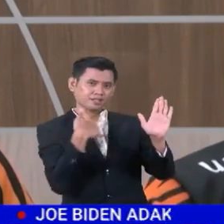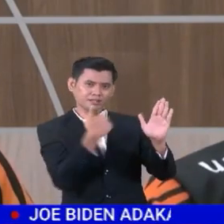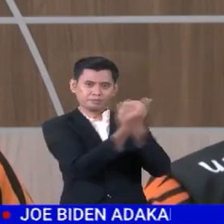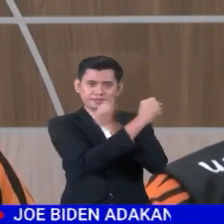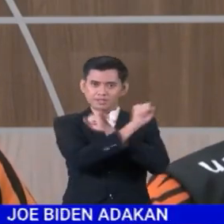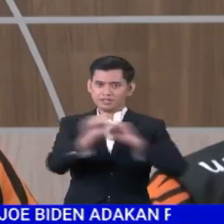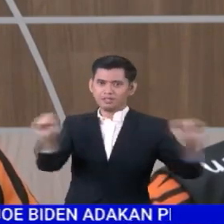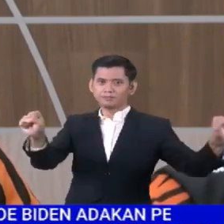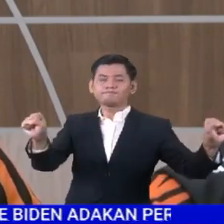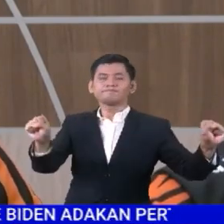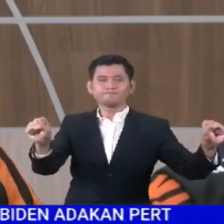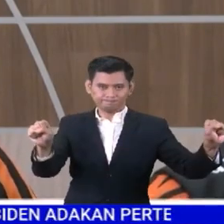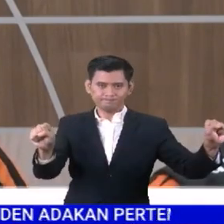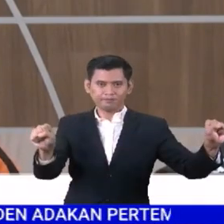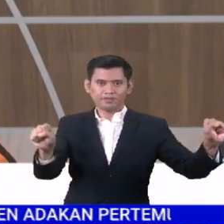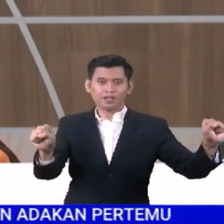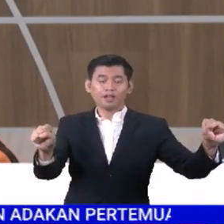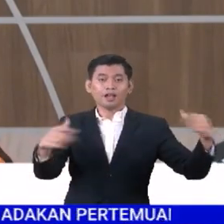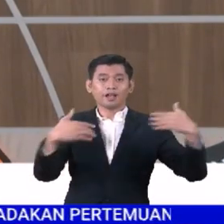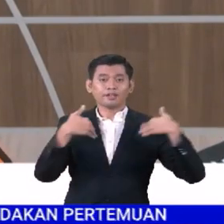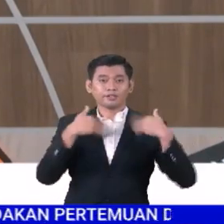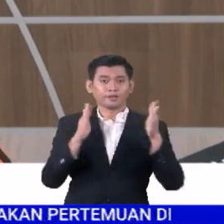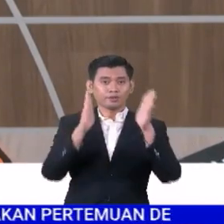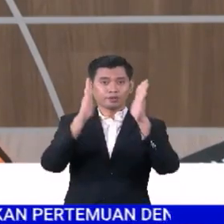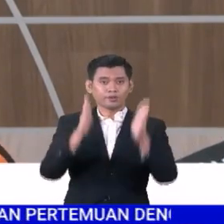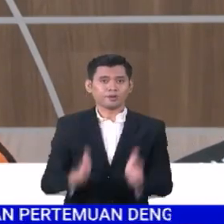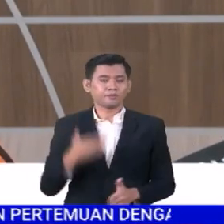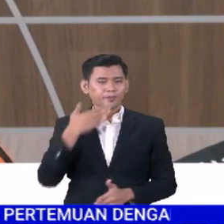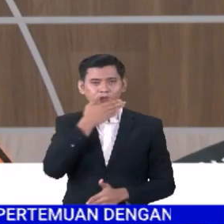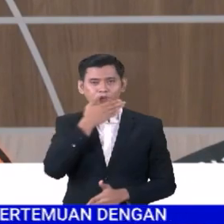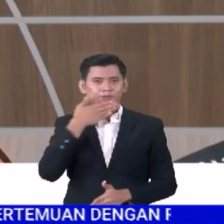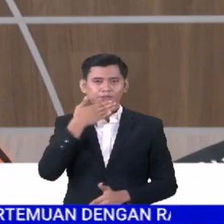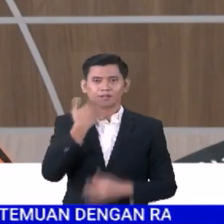bersedia, pelapis-pelapis kita sudah bersedia